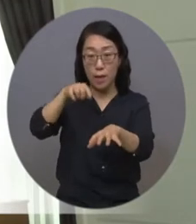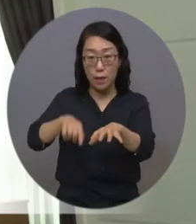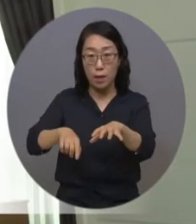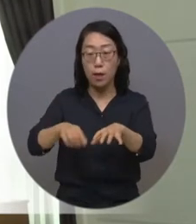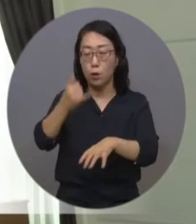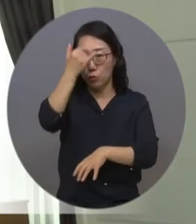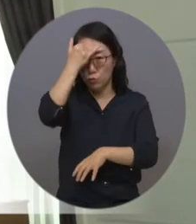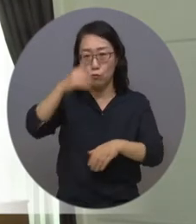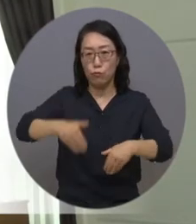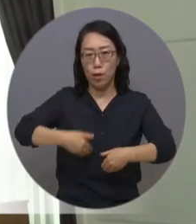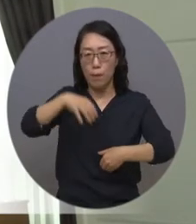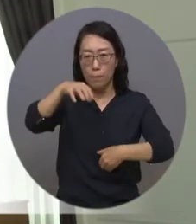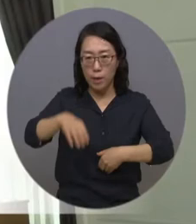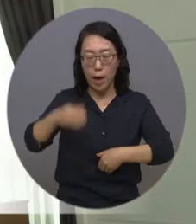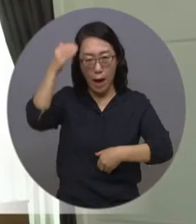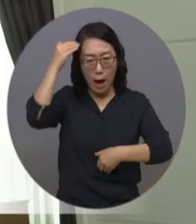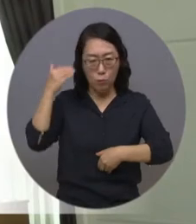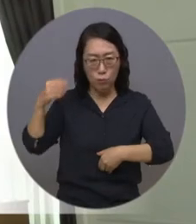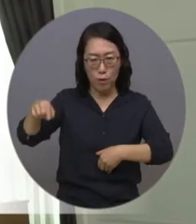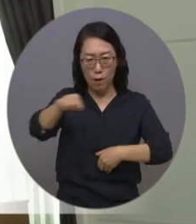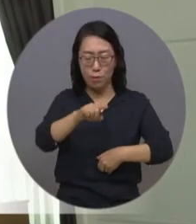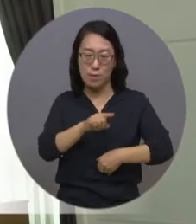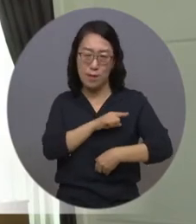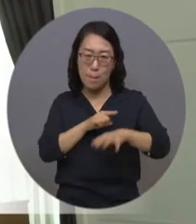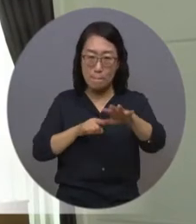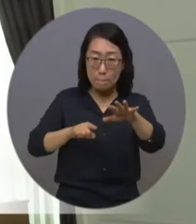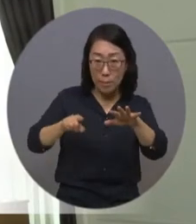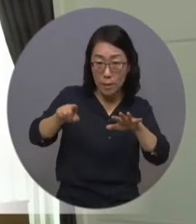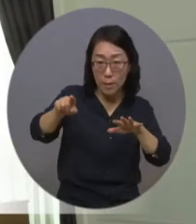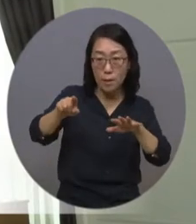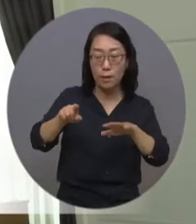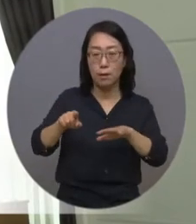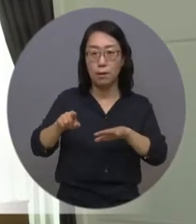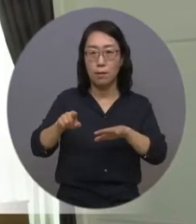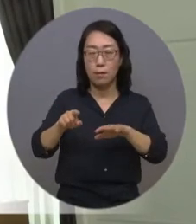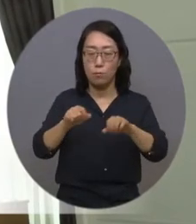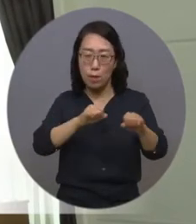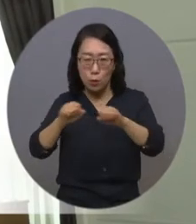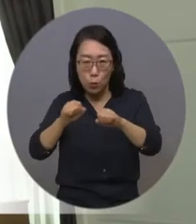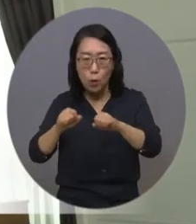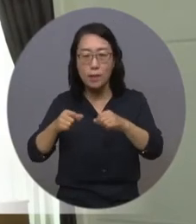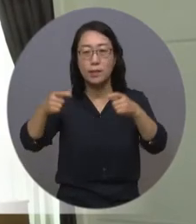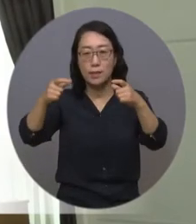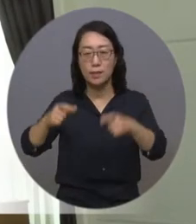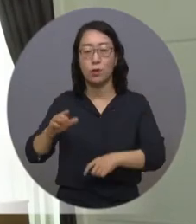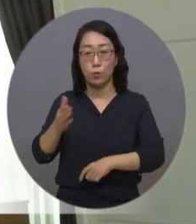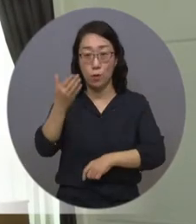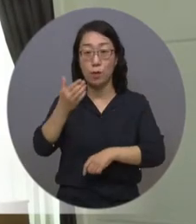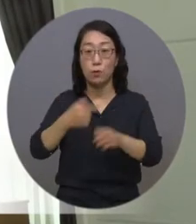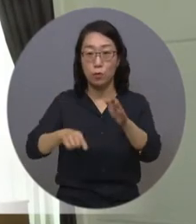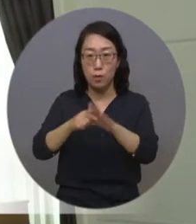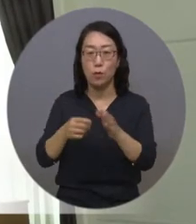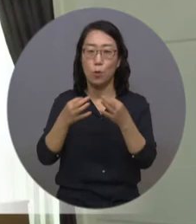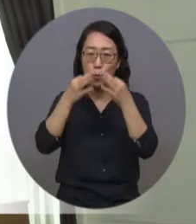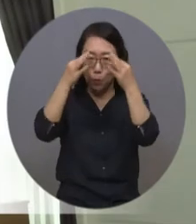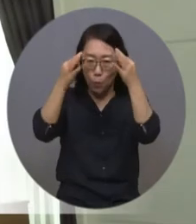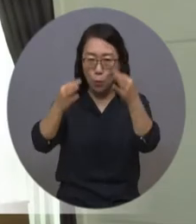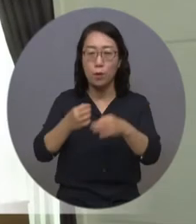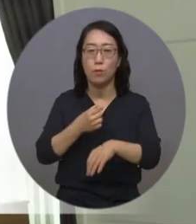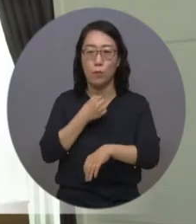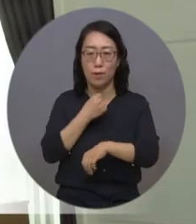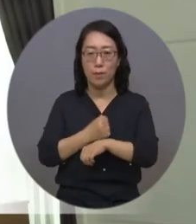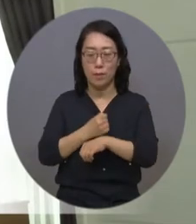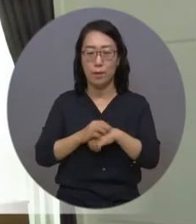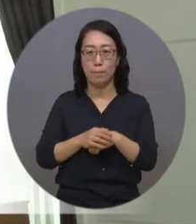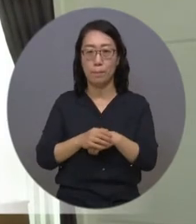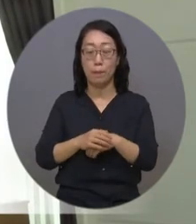충남이 대한민국에서 조금 더 앞서 나가는 그런 지역이 될 수 있도록 열심히 노력하겠습니다.